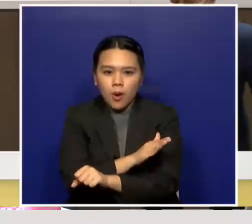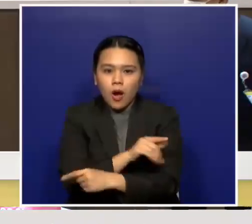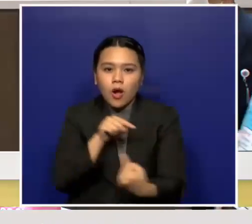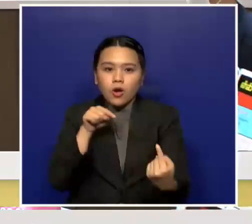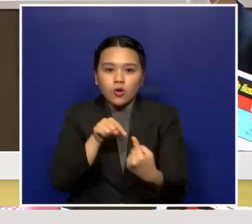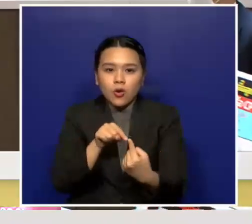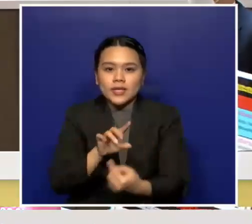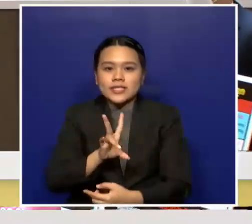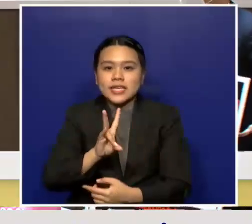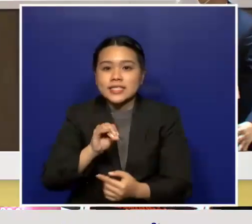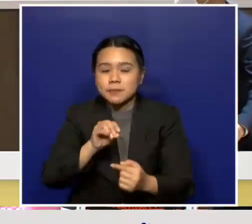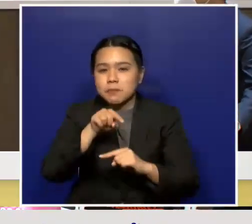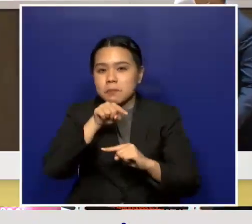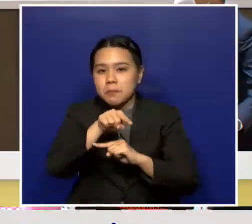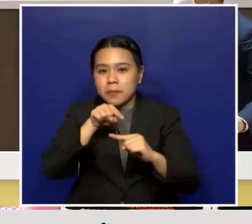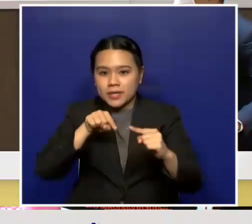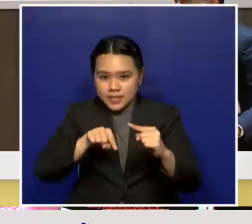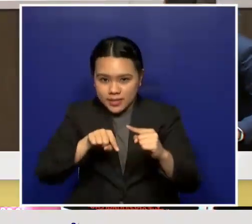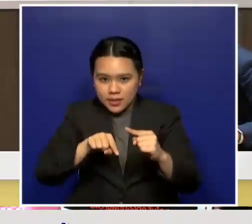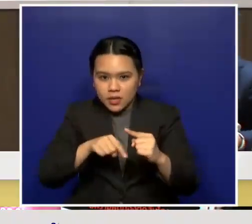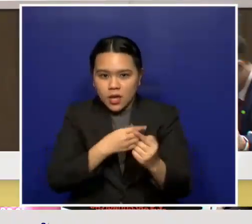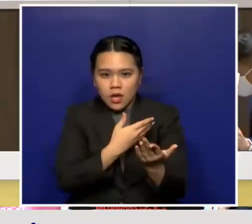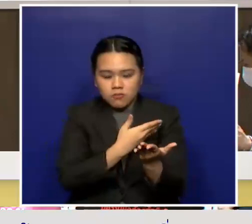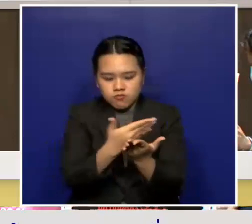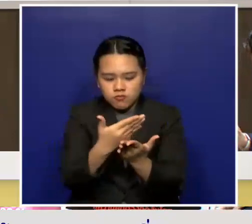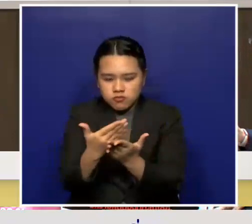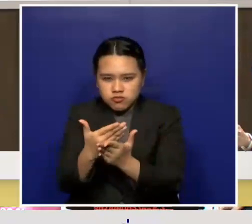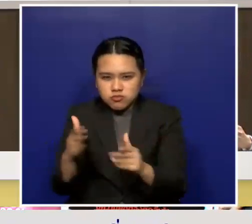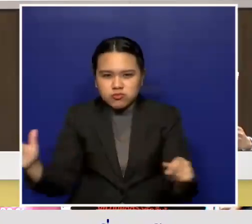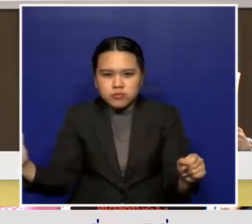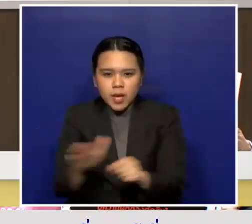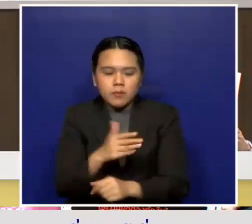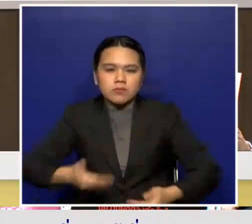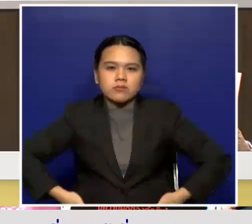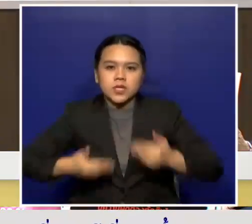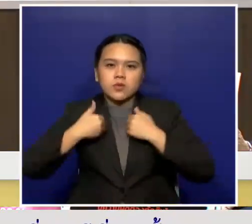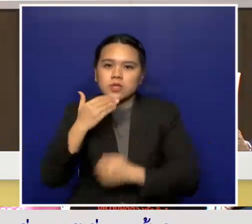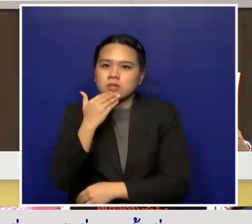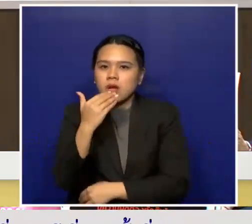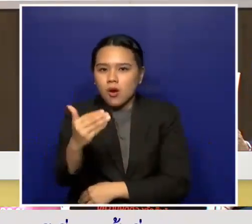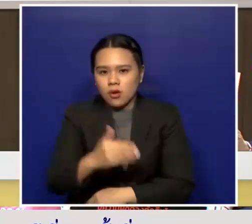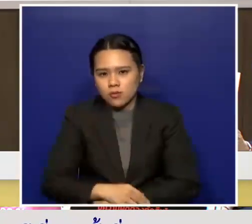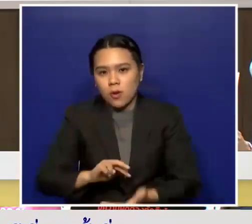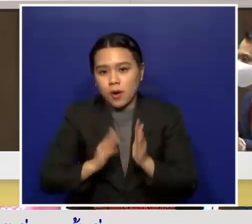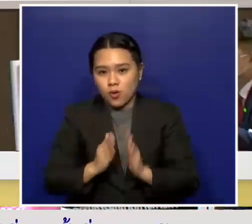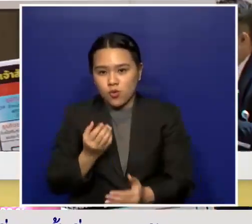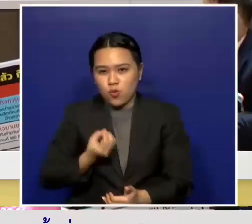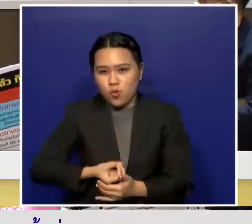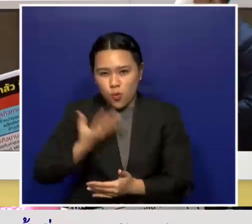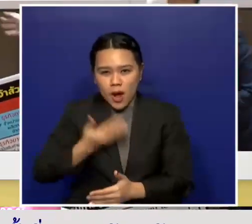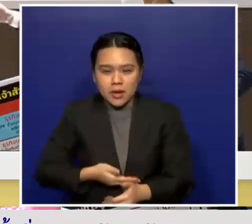ลุ 70% แล้วกลายเป็นผูกขาดผูกขาดตลอดชีวิตนะนี่คือสิ่งที่เจ้าสัวรายนี้ทำเอาป้ายล